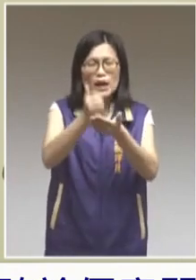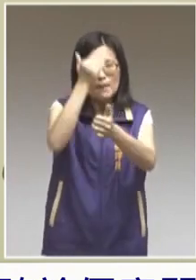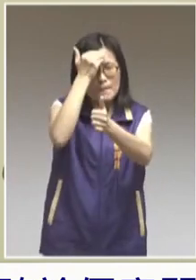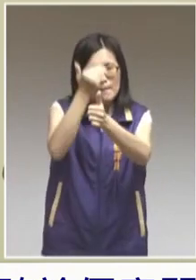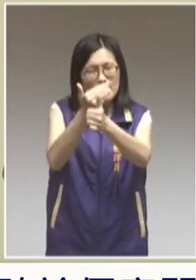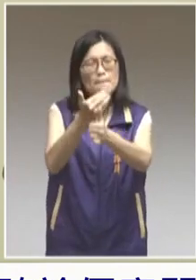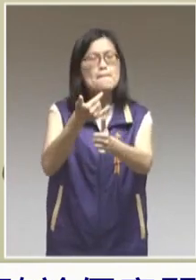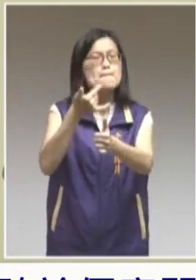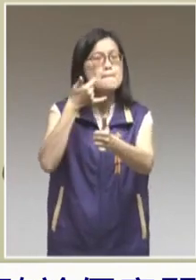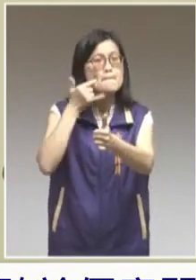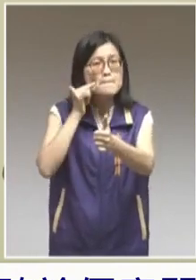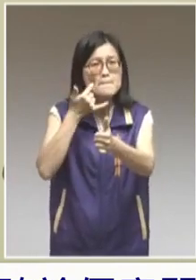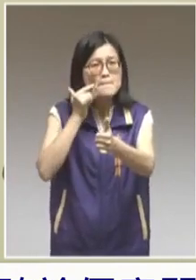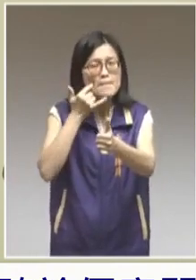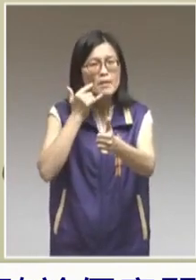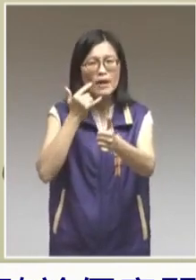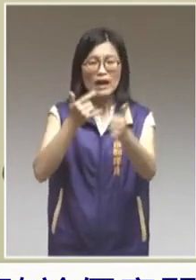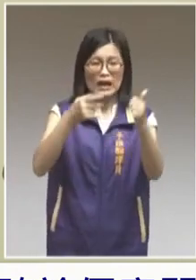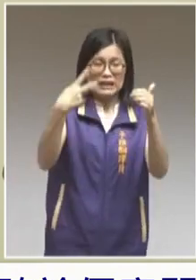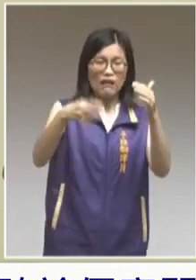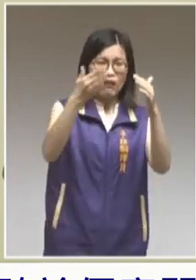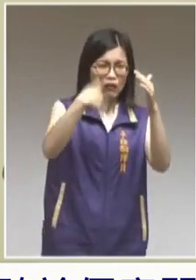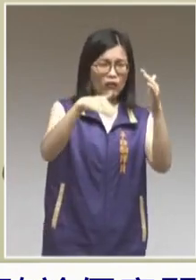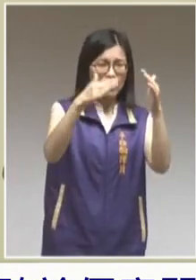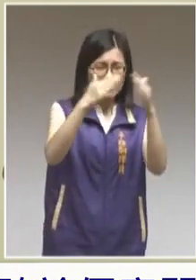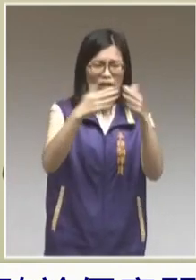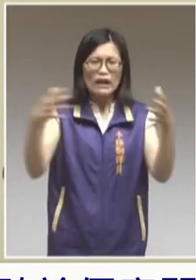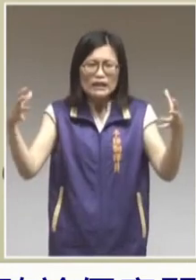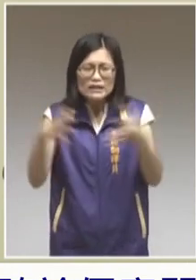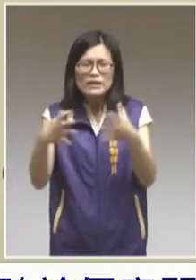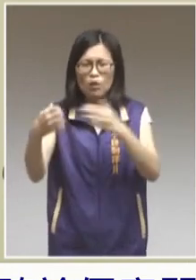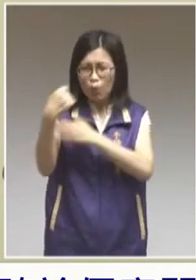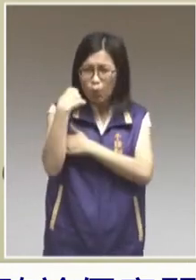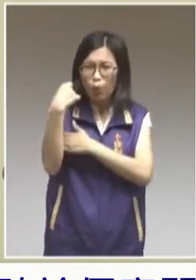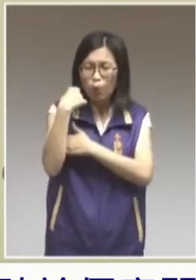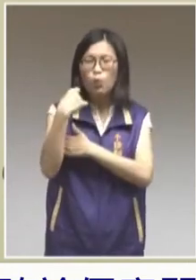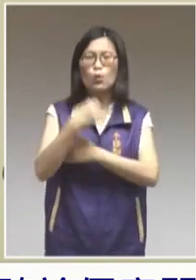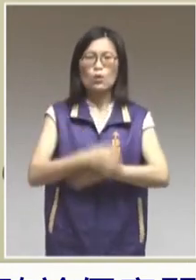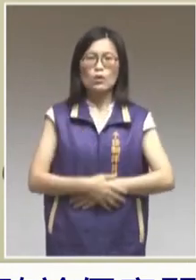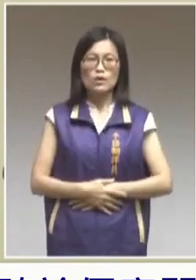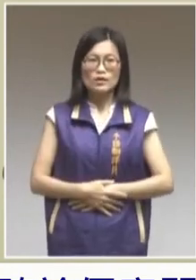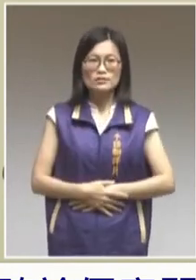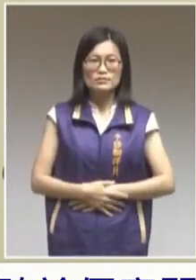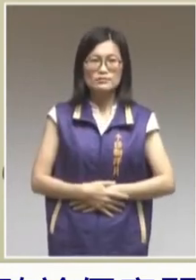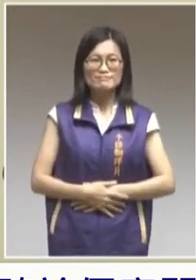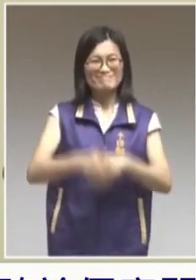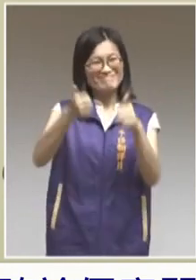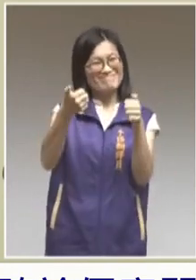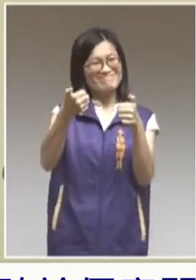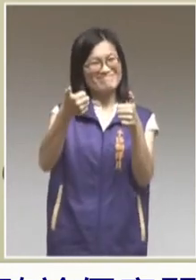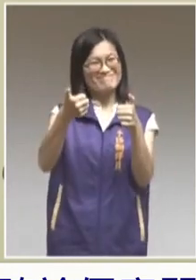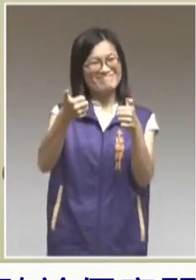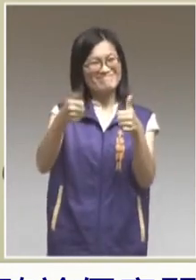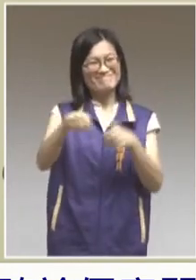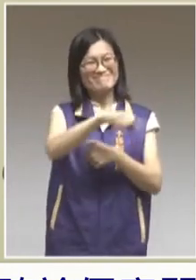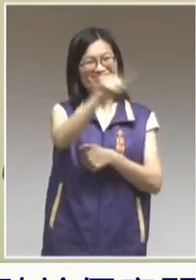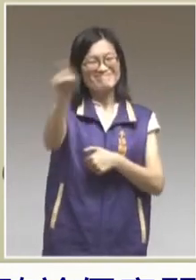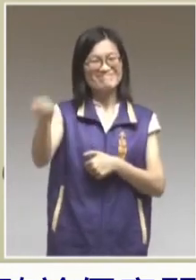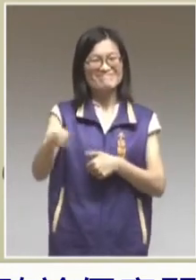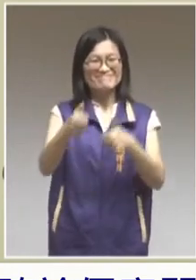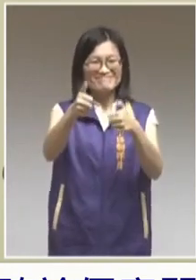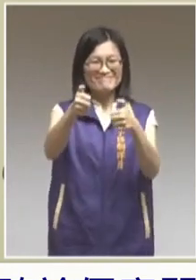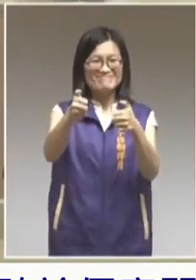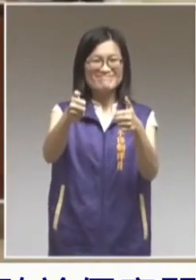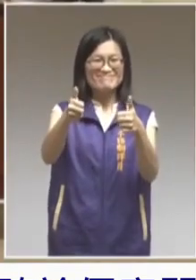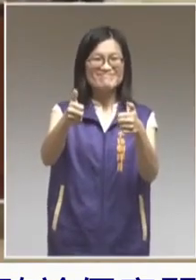跟这个我们学校大家能够共同来努力。好，谢谢，谢谢大家。 好，谢谢